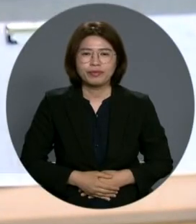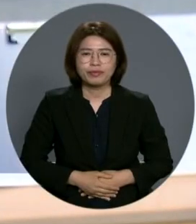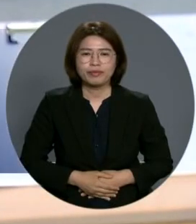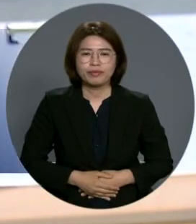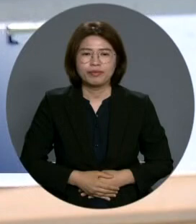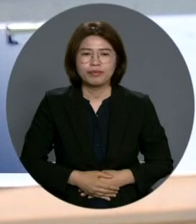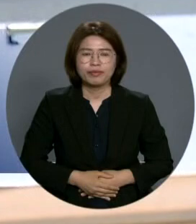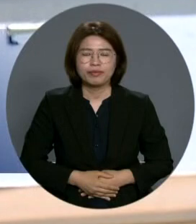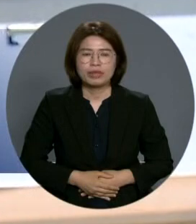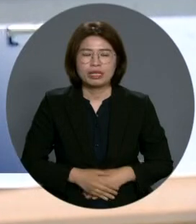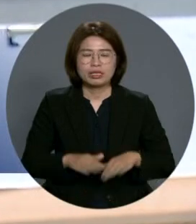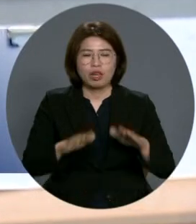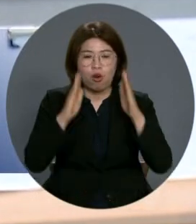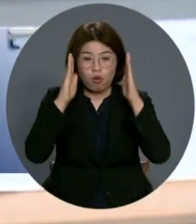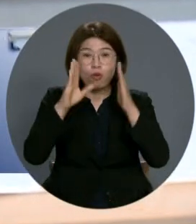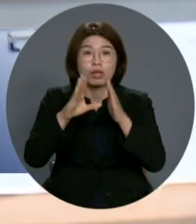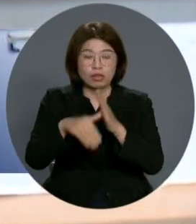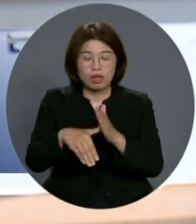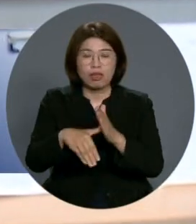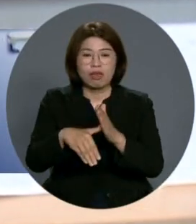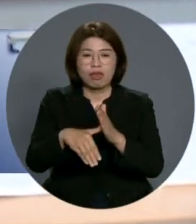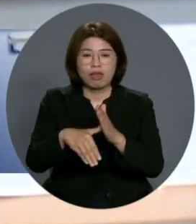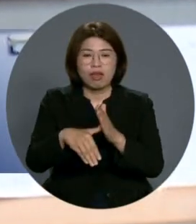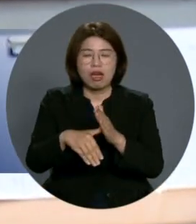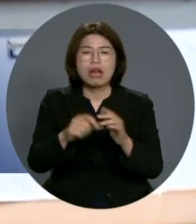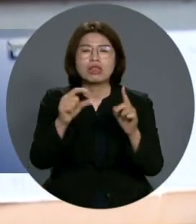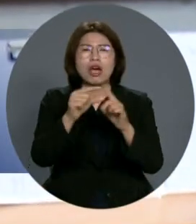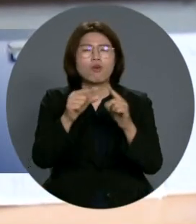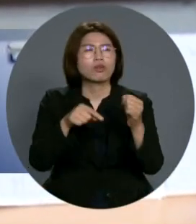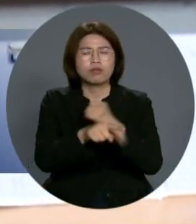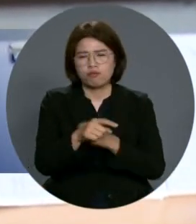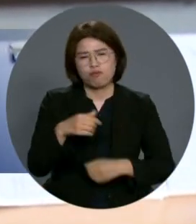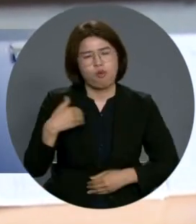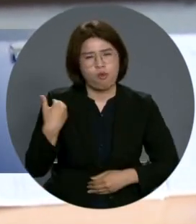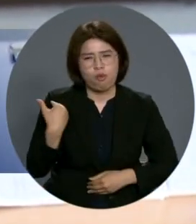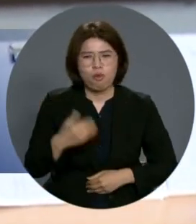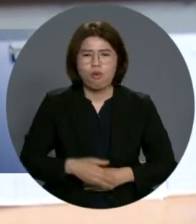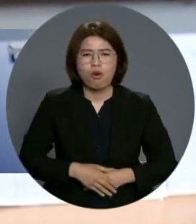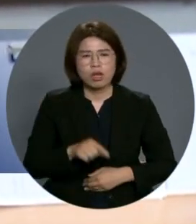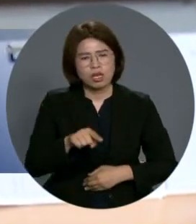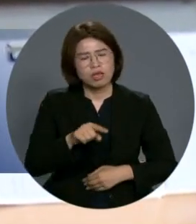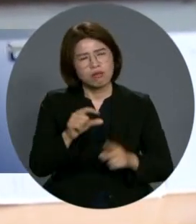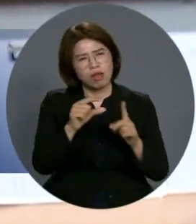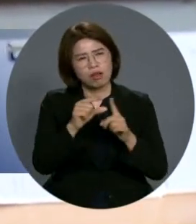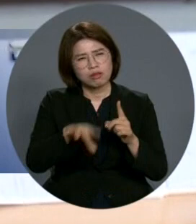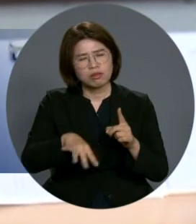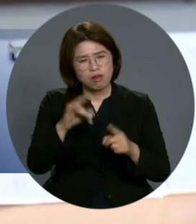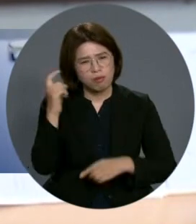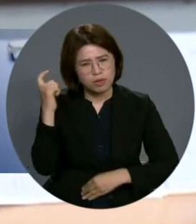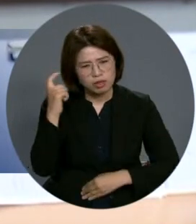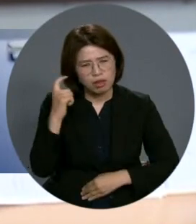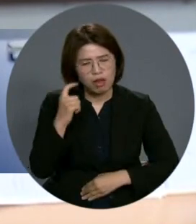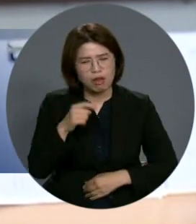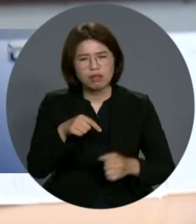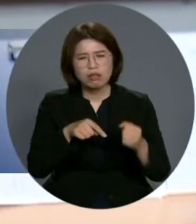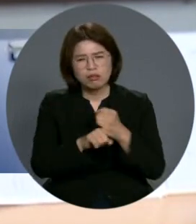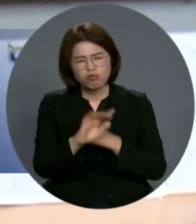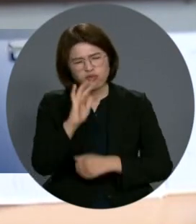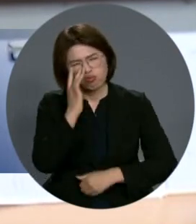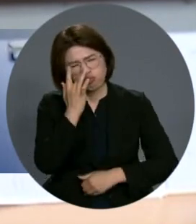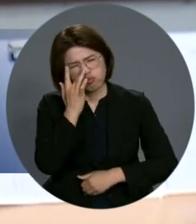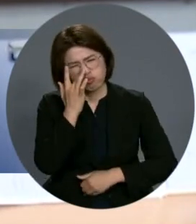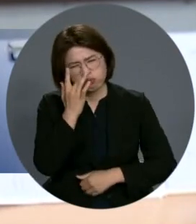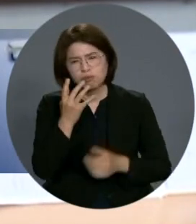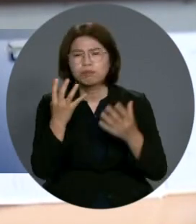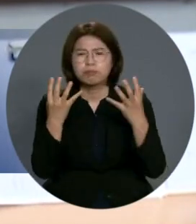실제로 수업에서 이야기를 할 때 어휘가 뭔지 모른다거나 그 말을 처음 들어본다거나 그리고 뜻이 뭔지 모르는 경우를 굉장히